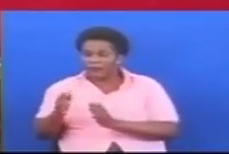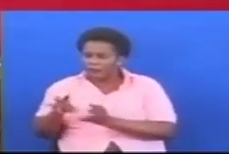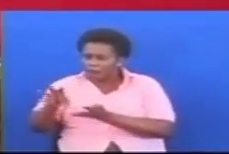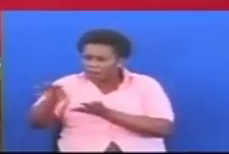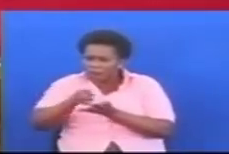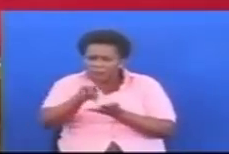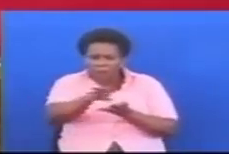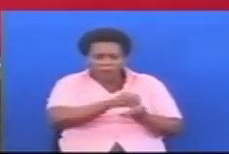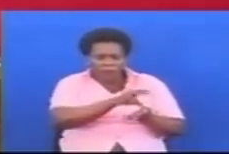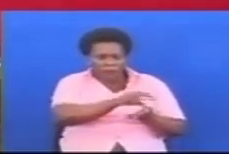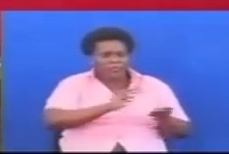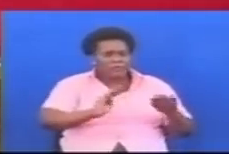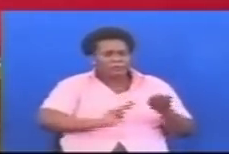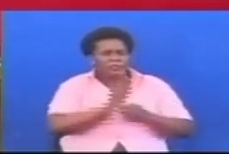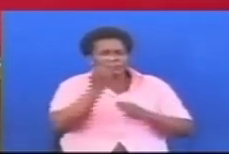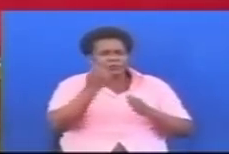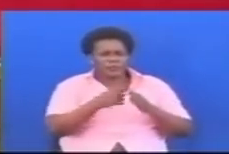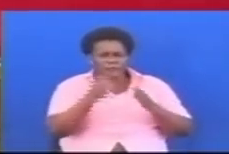bilioni 7 milioni